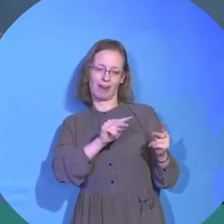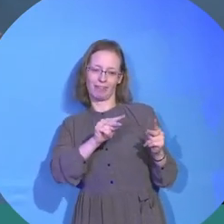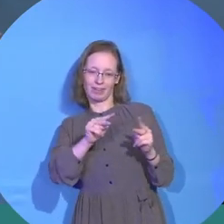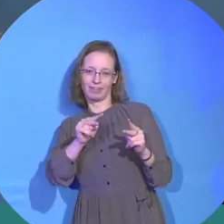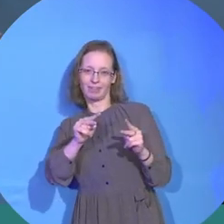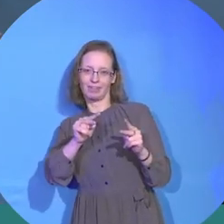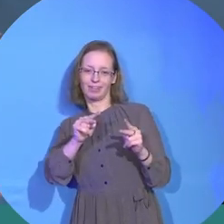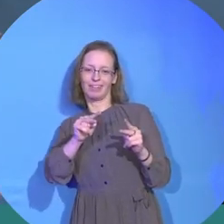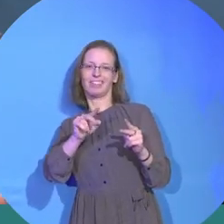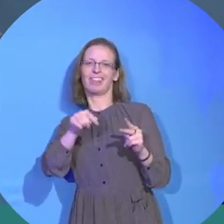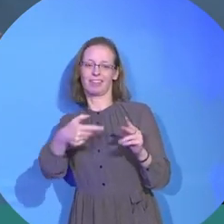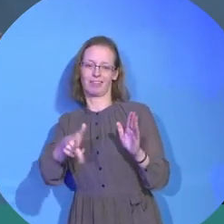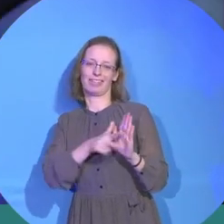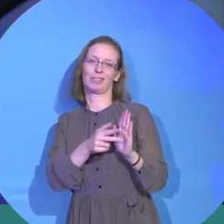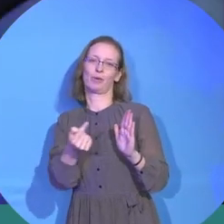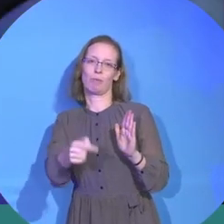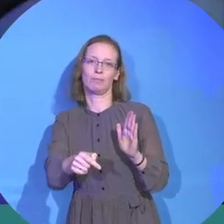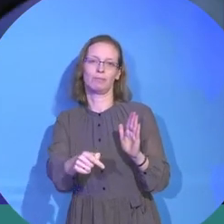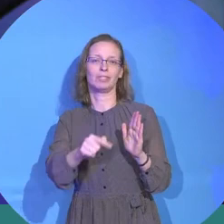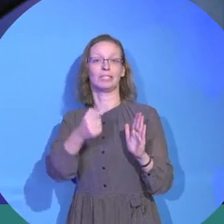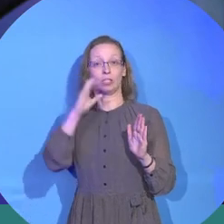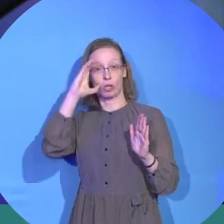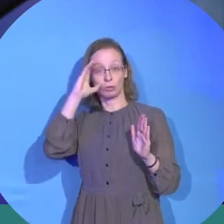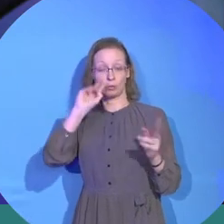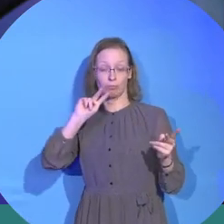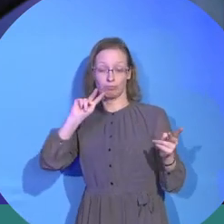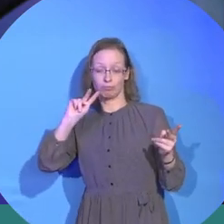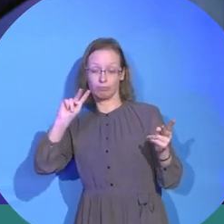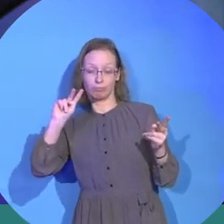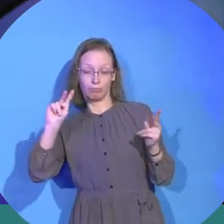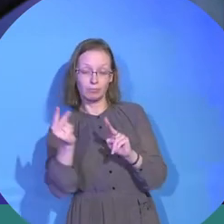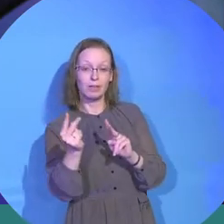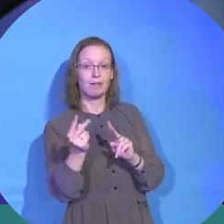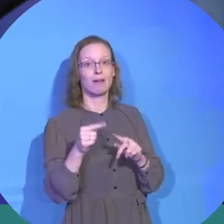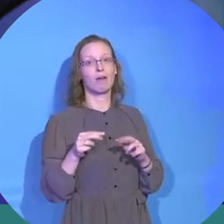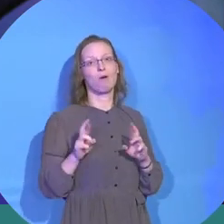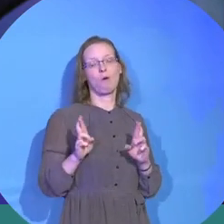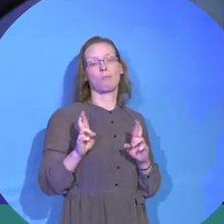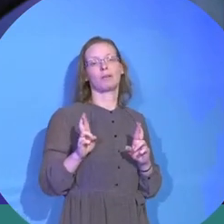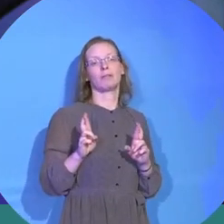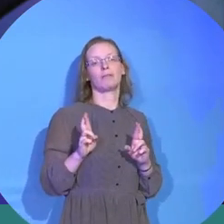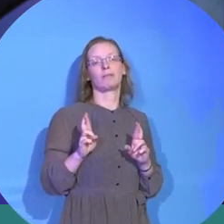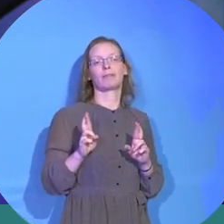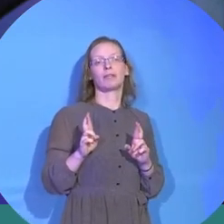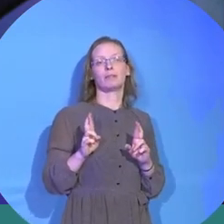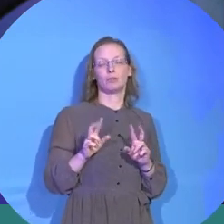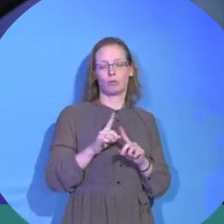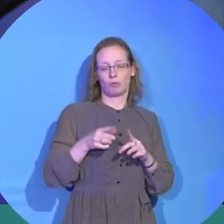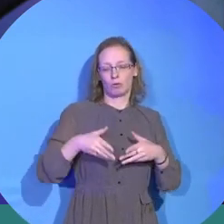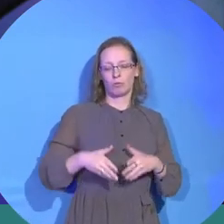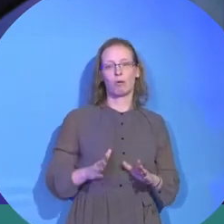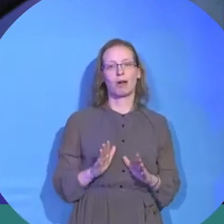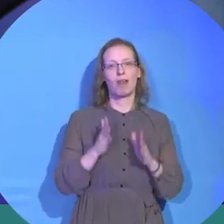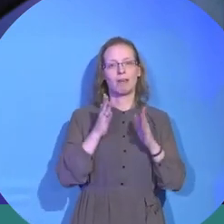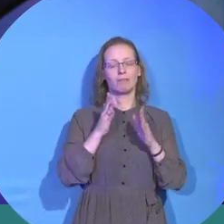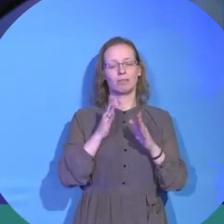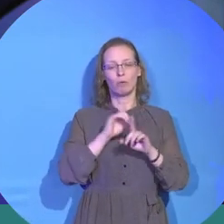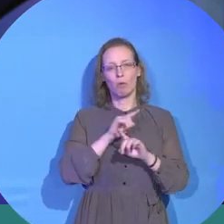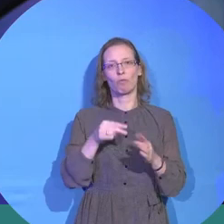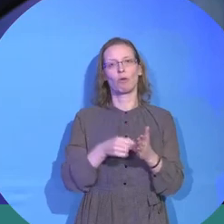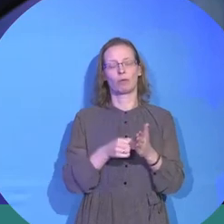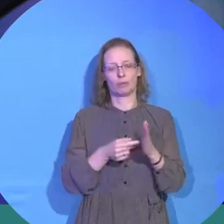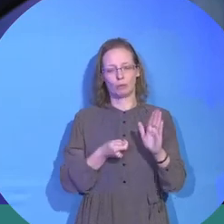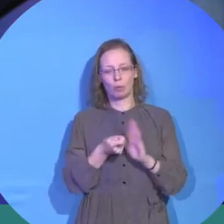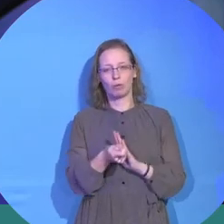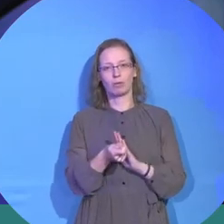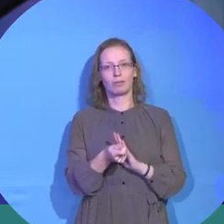Dus de cultuur moet echt een verschuiving maken. En wij hopen natuurlijk wel dat het onnodig doden van een ongeboren leven, dat ondenkbaar gaat worden in